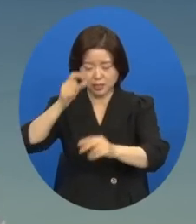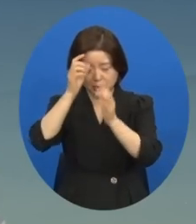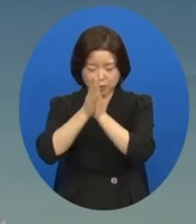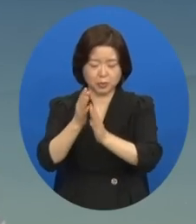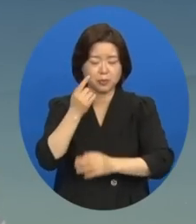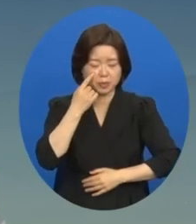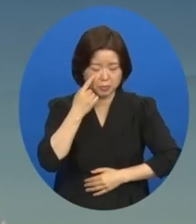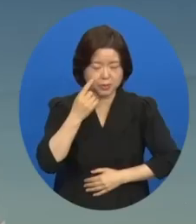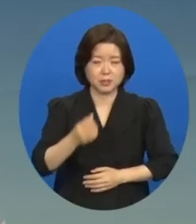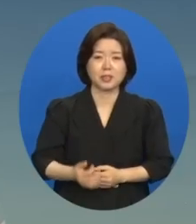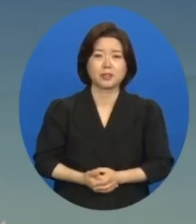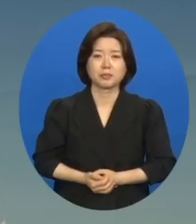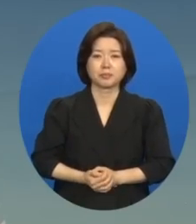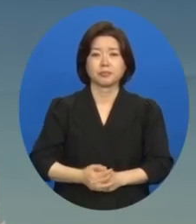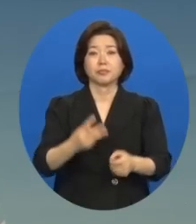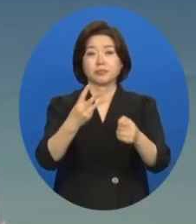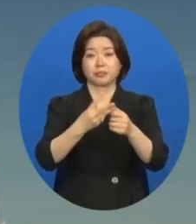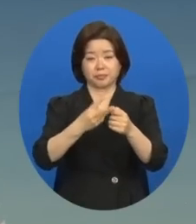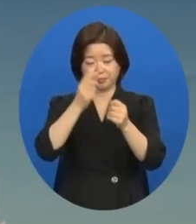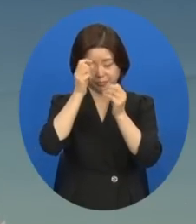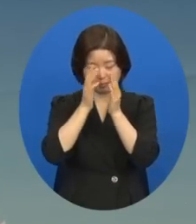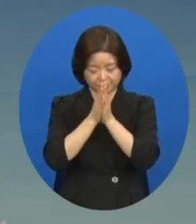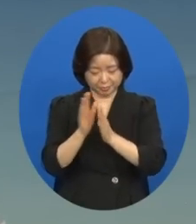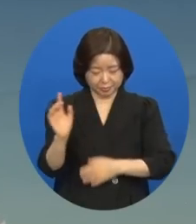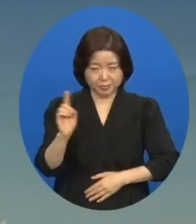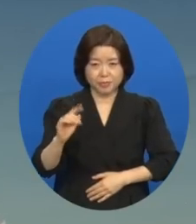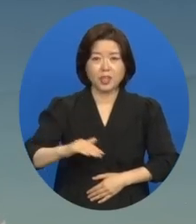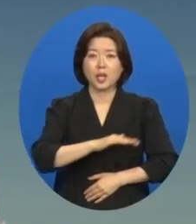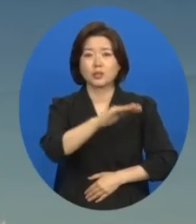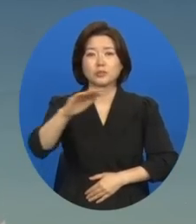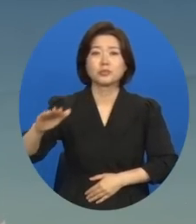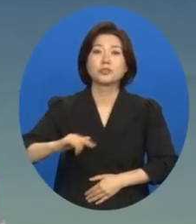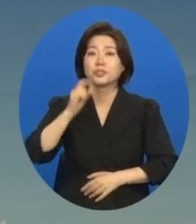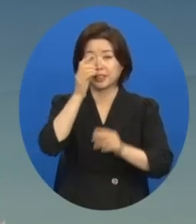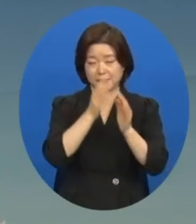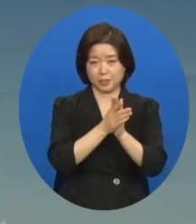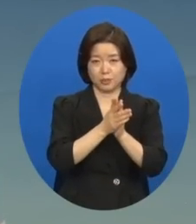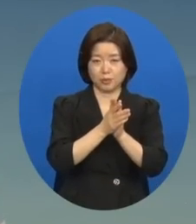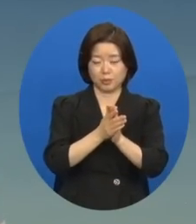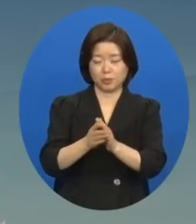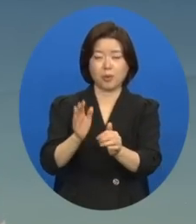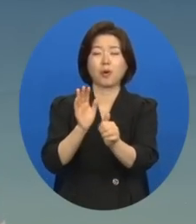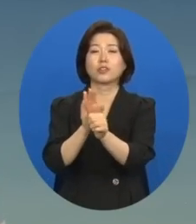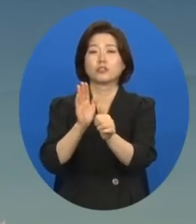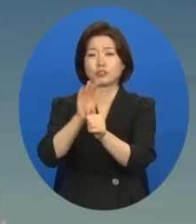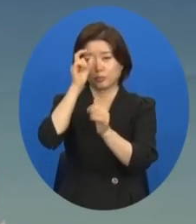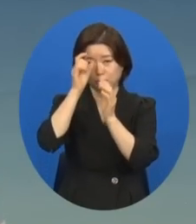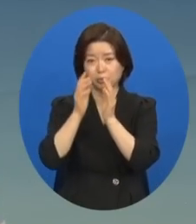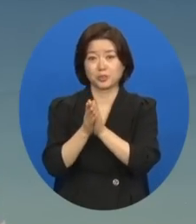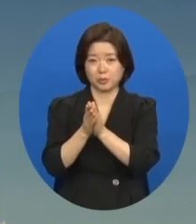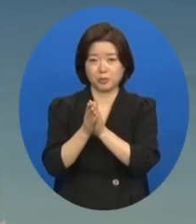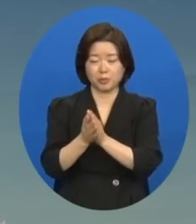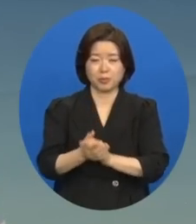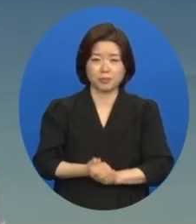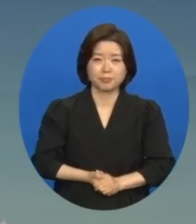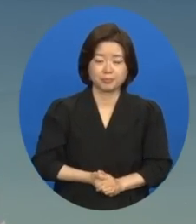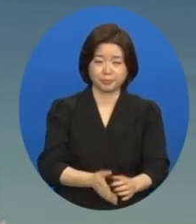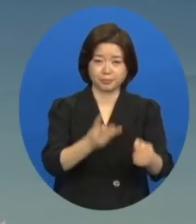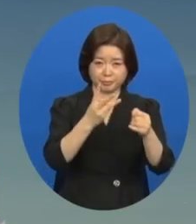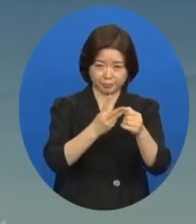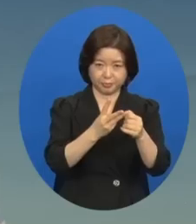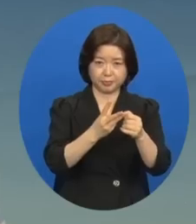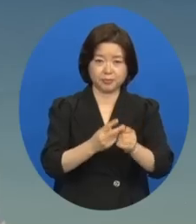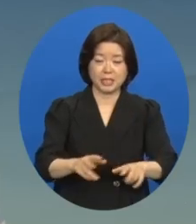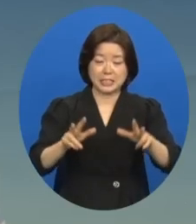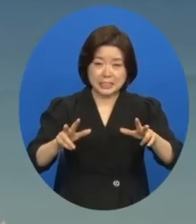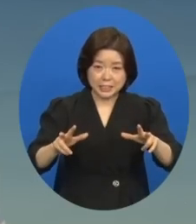되겠습니다. 세 번째 기도는 우리의 기도이기도 하고 중보 기도이기도 합니다. 세 번째, 지금